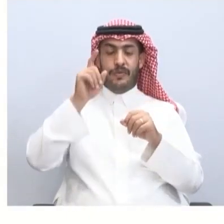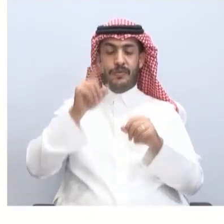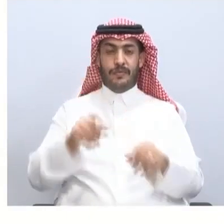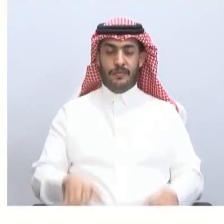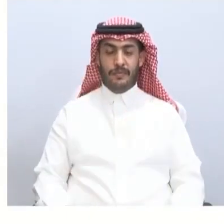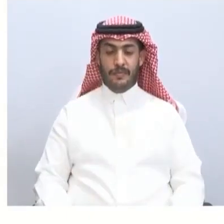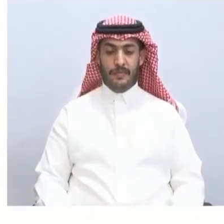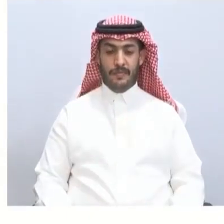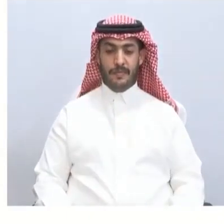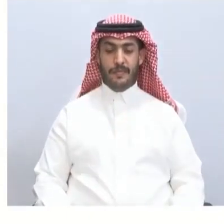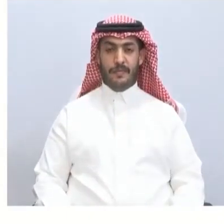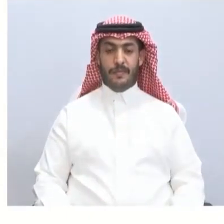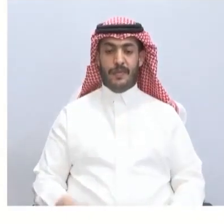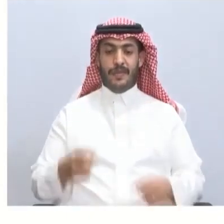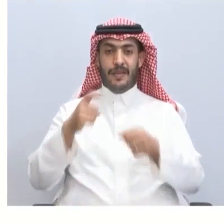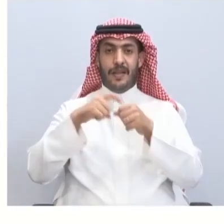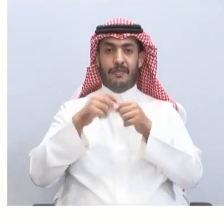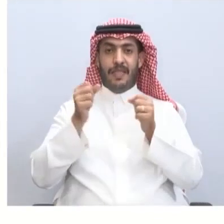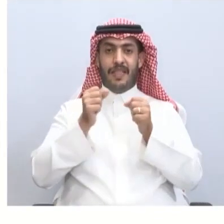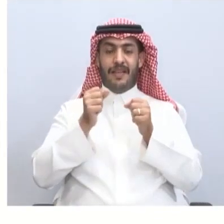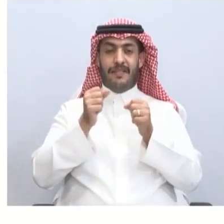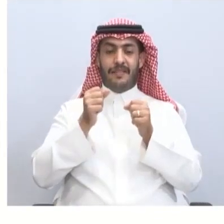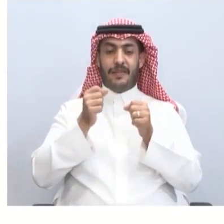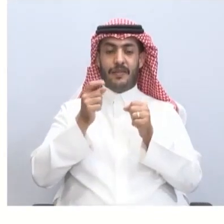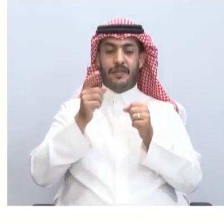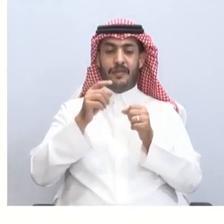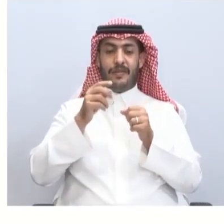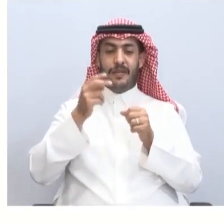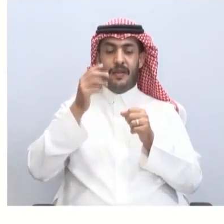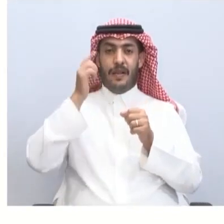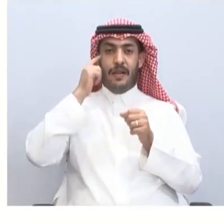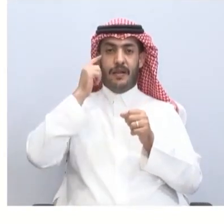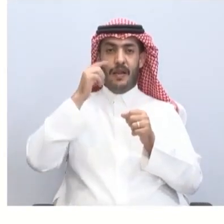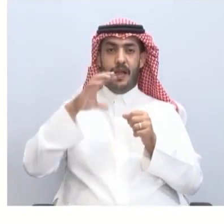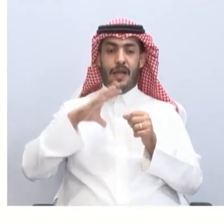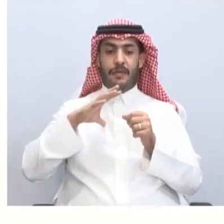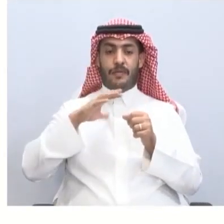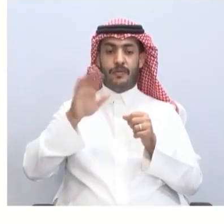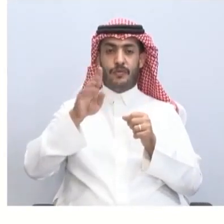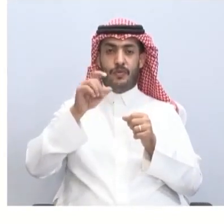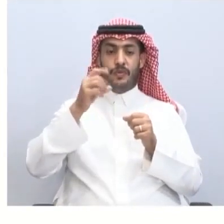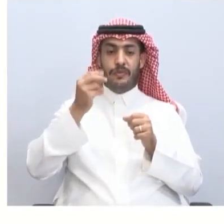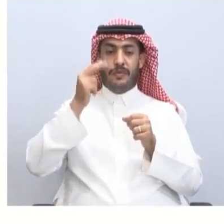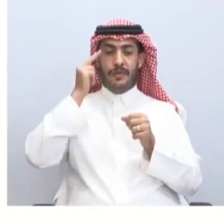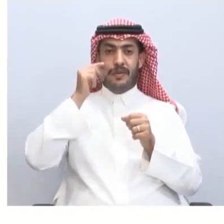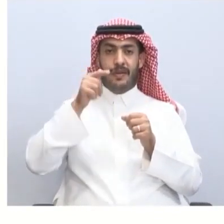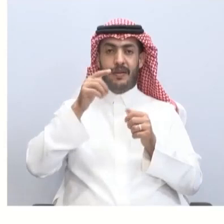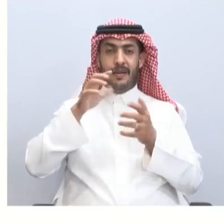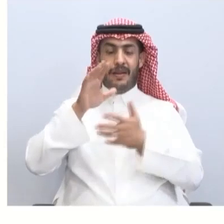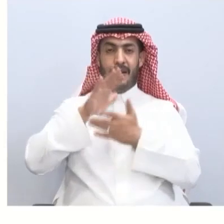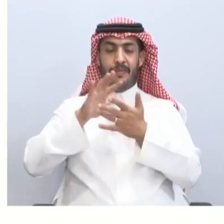الاولى من ظم الطائف علم الامير سعود بن عبد العزيز بهذه